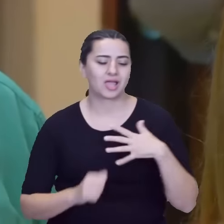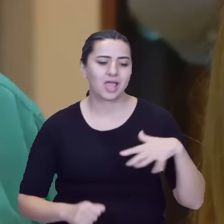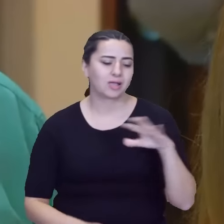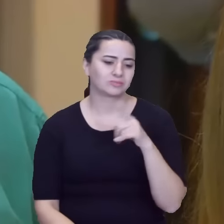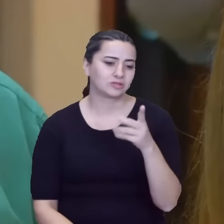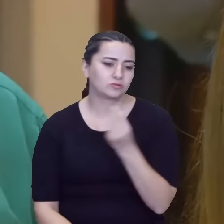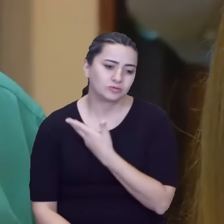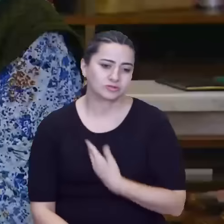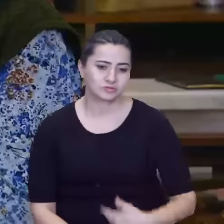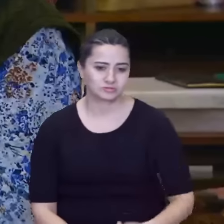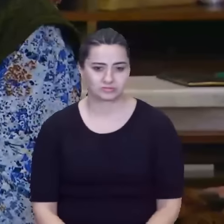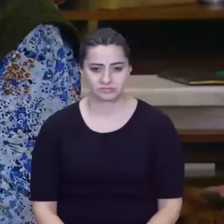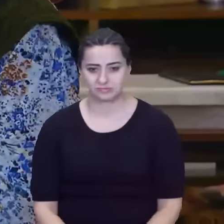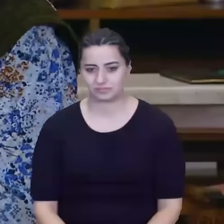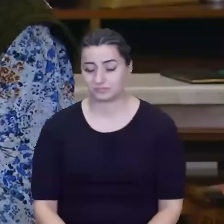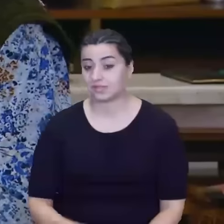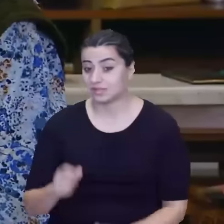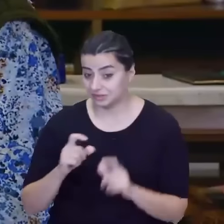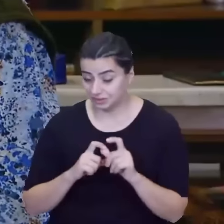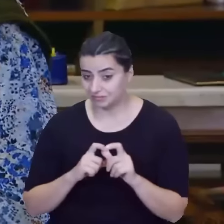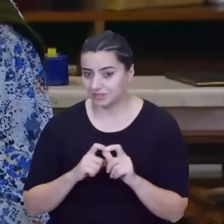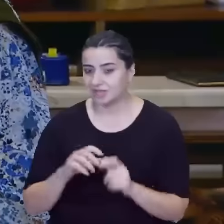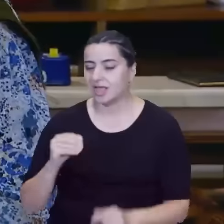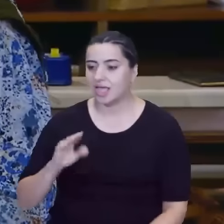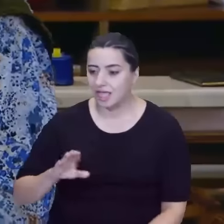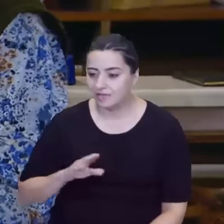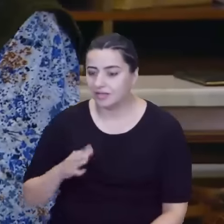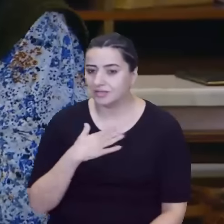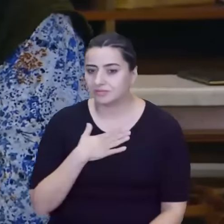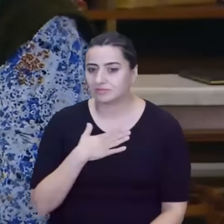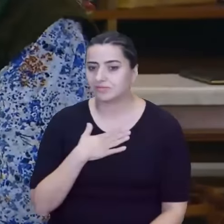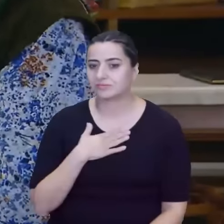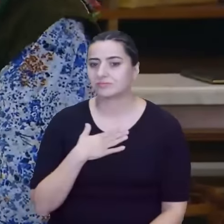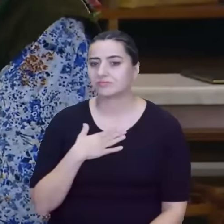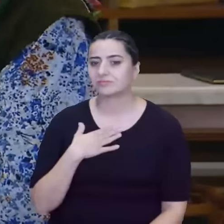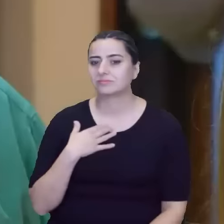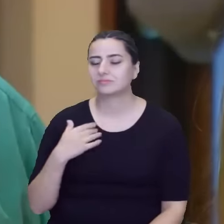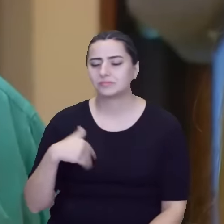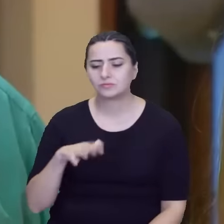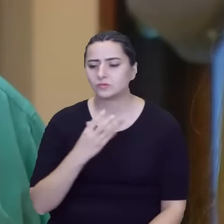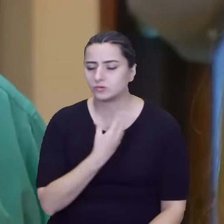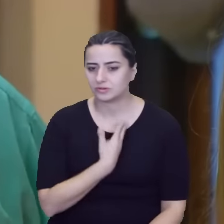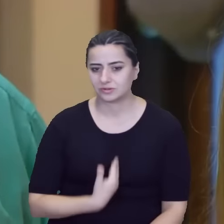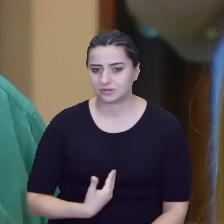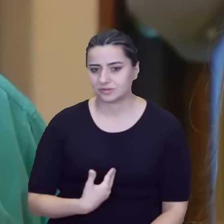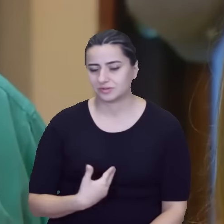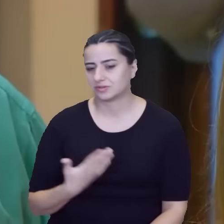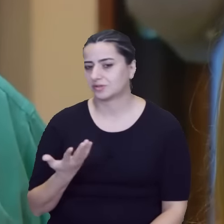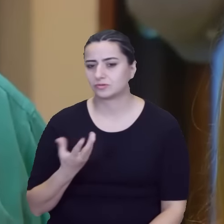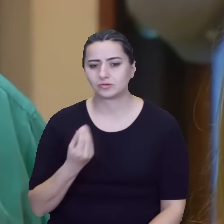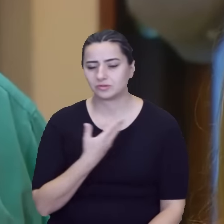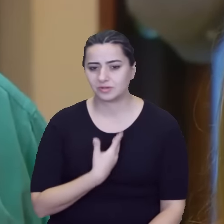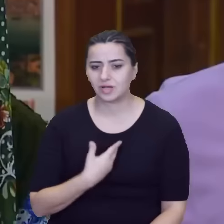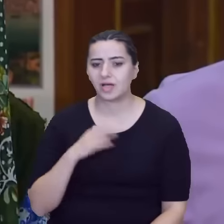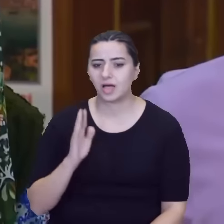Hepimiz seni çok seviyoruz be ana. Sami, evladım, ben de hepinizi çok seveyim. Hem nasıl